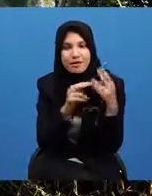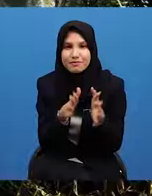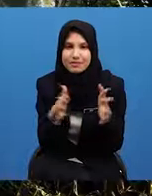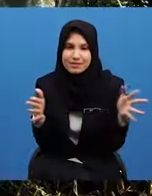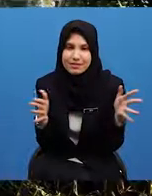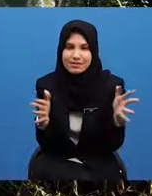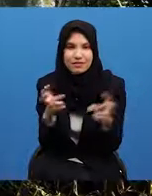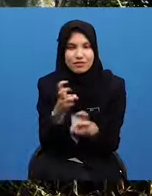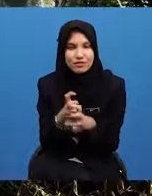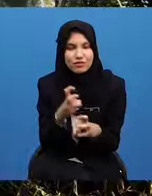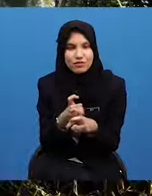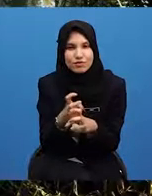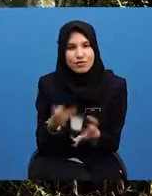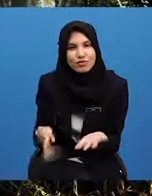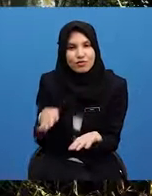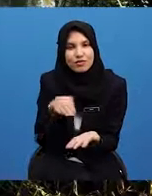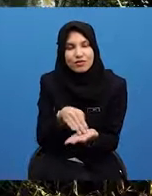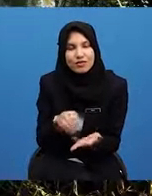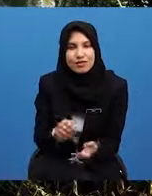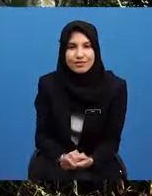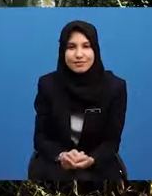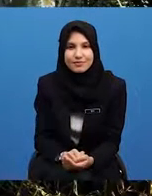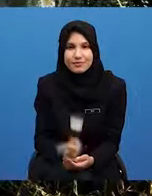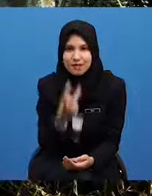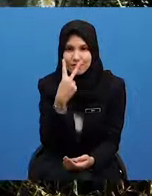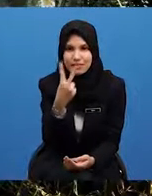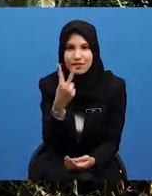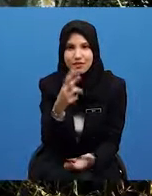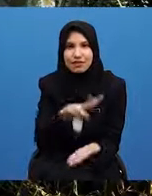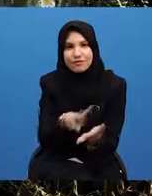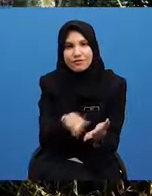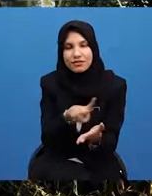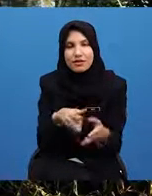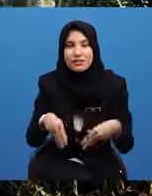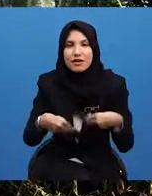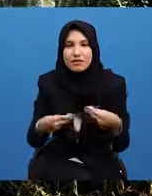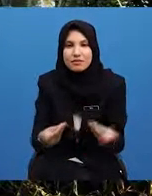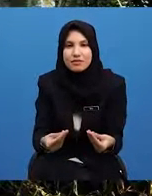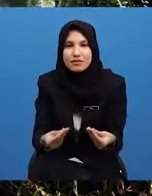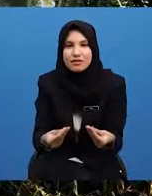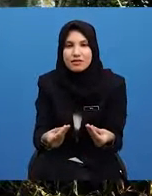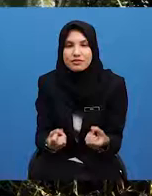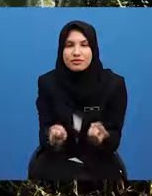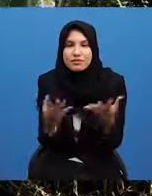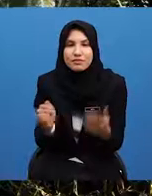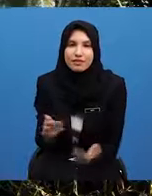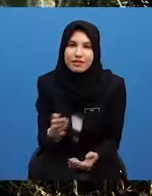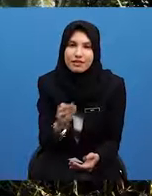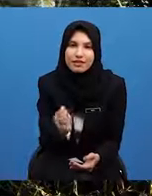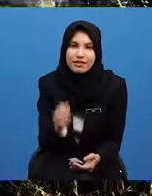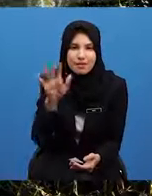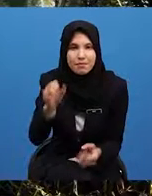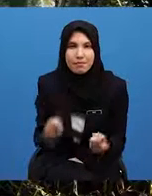agak sukar untuk dinaikkan. Kamu lihat video ini, bagaimana sejumlah